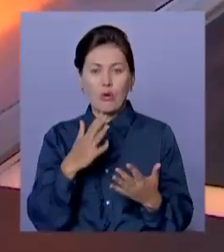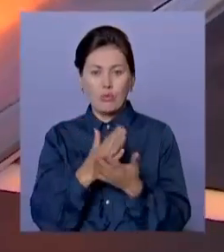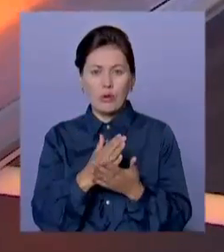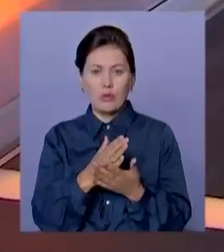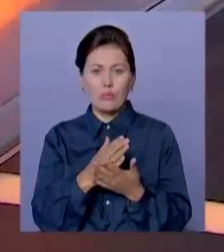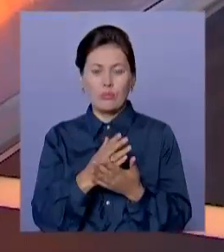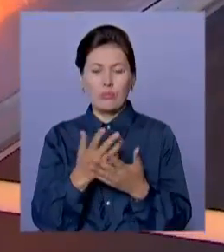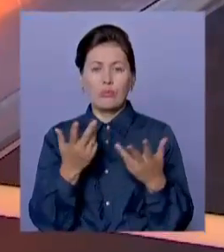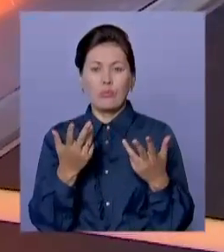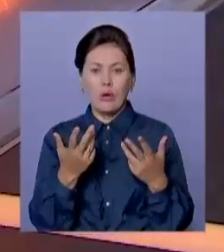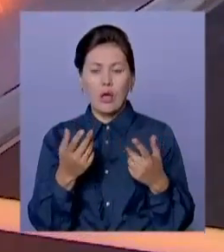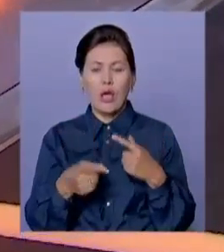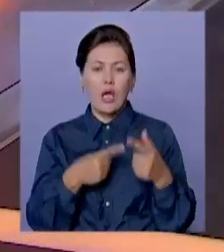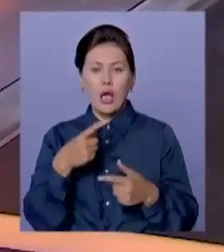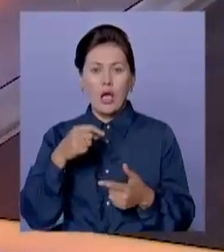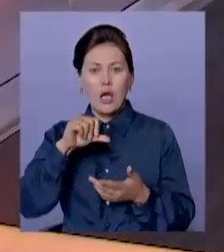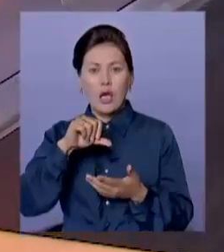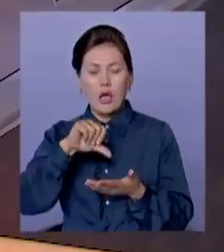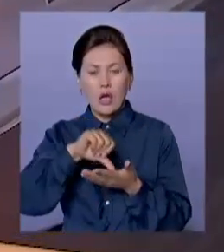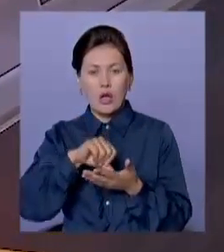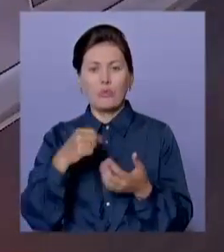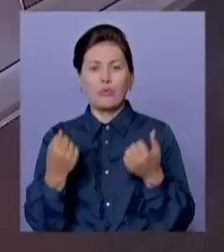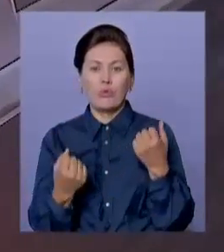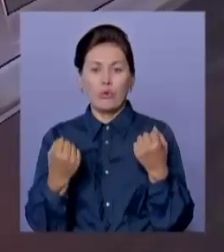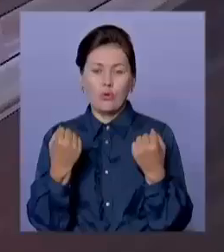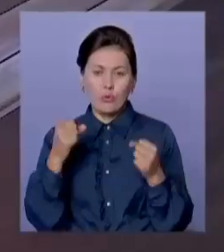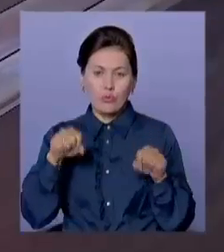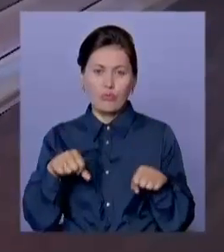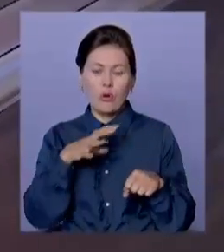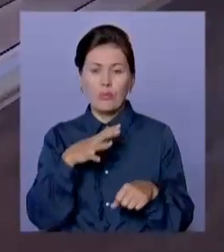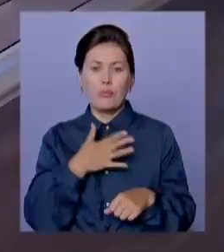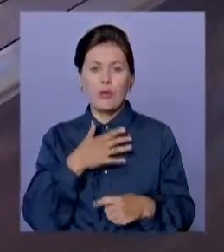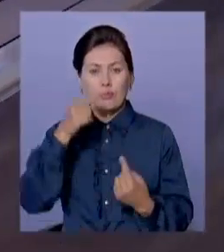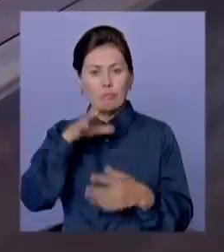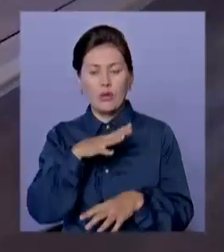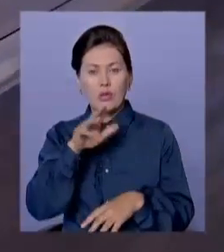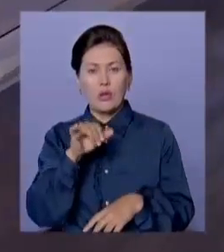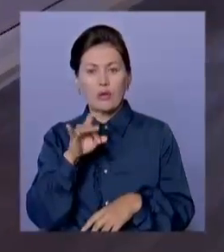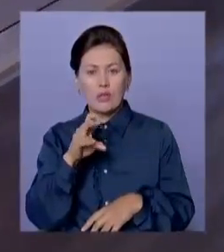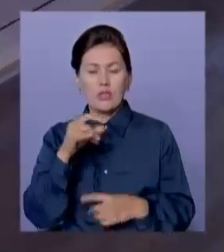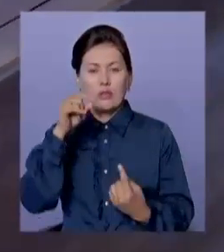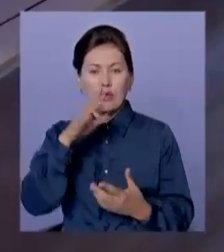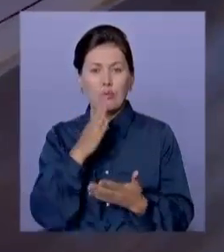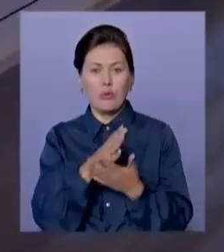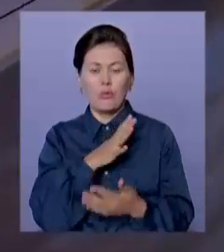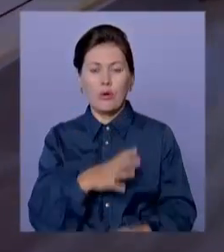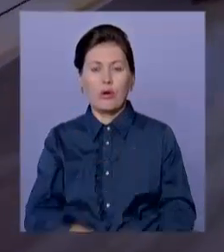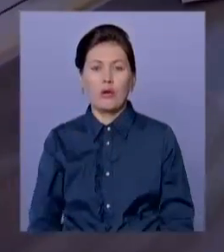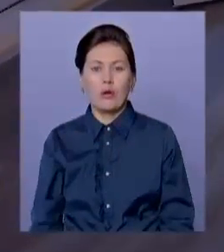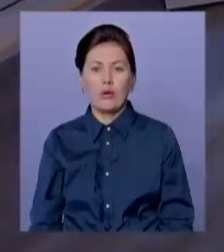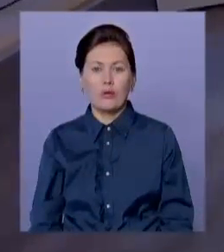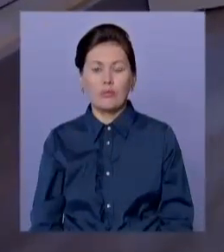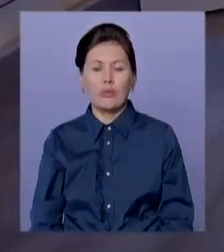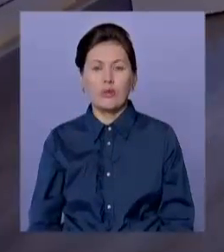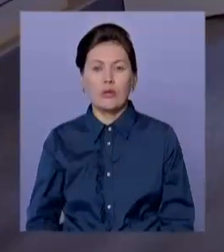па? Жоғалды келесі жарысқа да қатысуға мүмкіндіктеріңіз бар ма? Менің сәйкес келмейді, Дәурендікі сәйкес келеді. Дәурен,